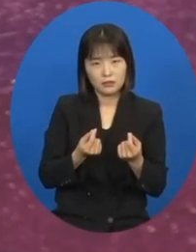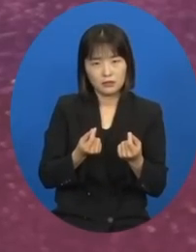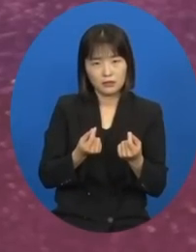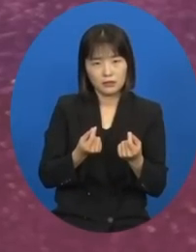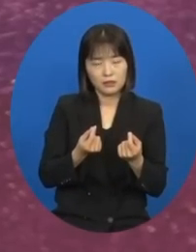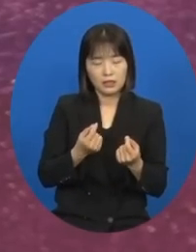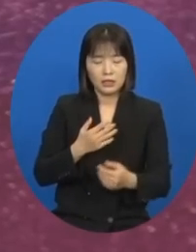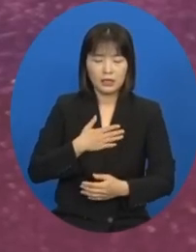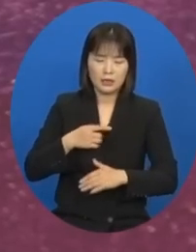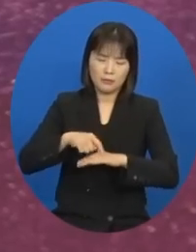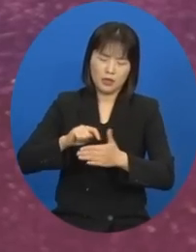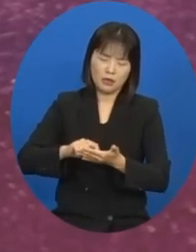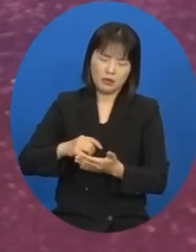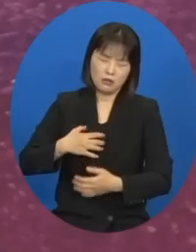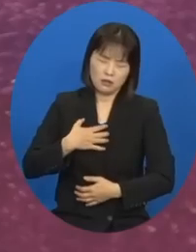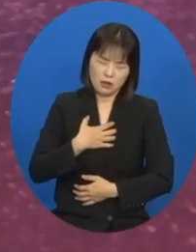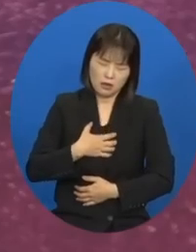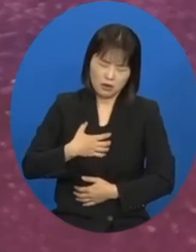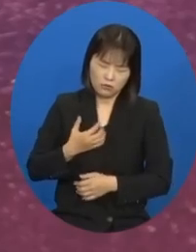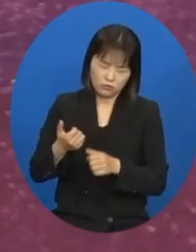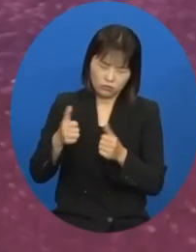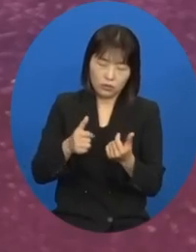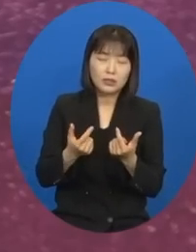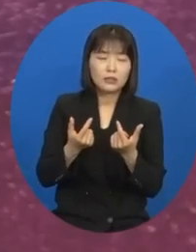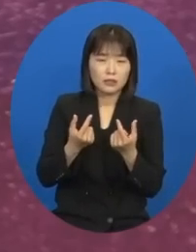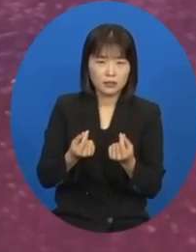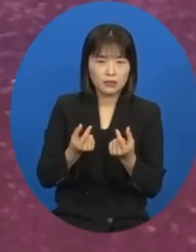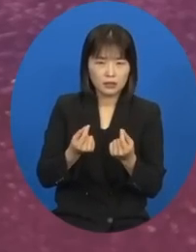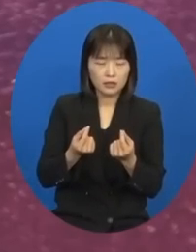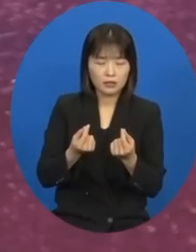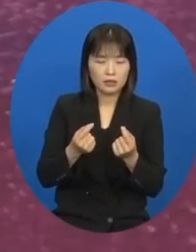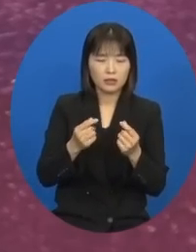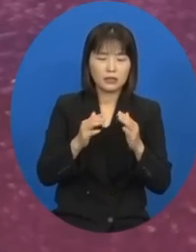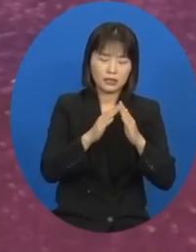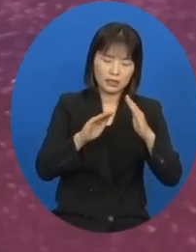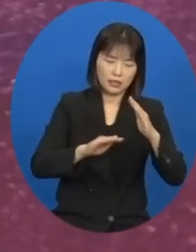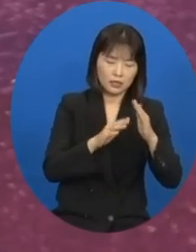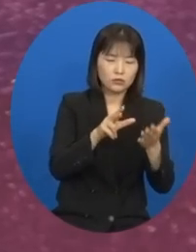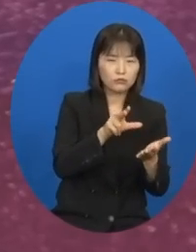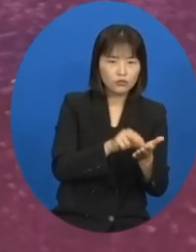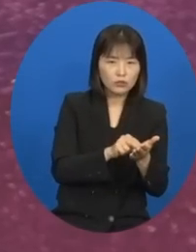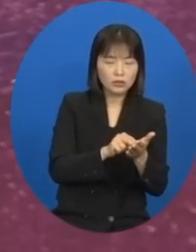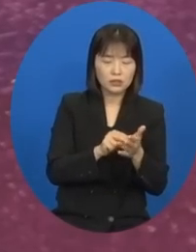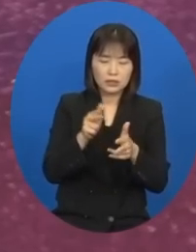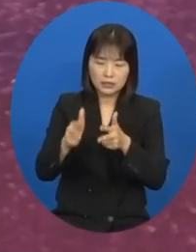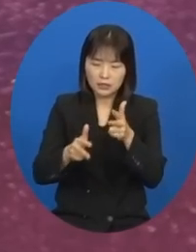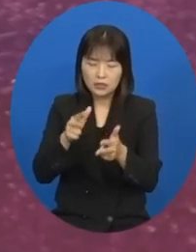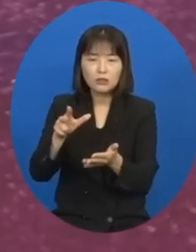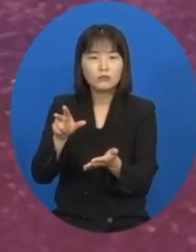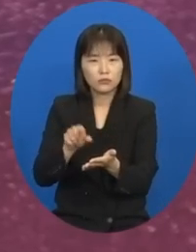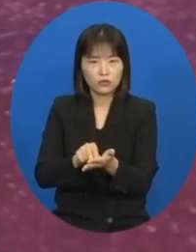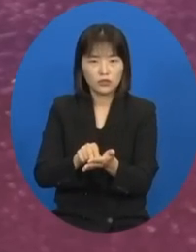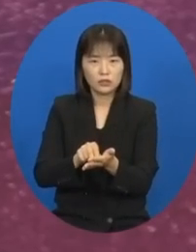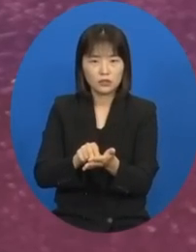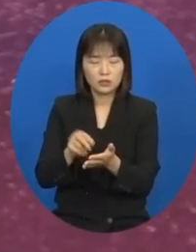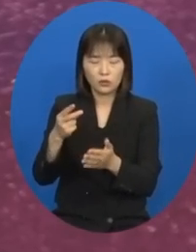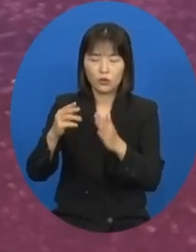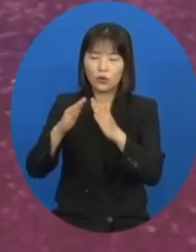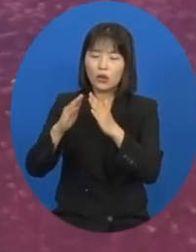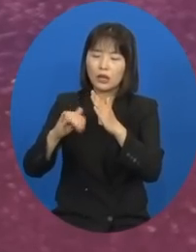내 마음이 괴로워 죽을 지경입니다 가정의 문제 사업의 문제 또 가족관계